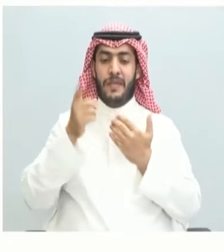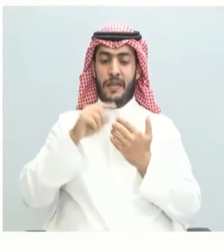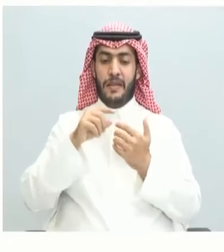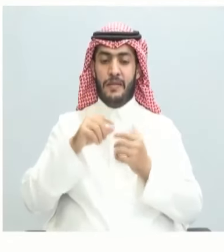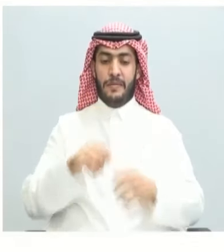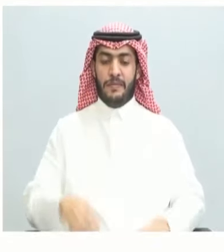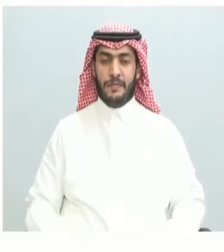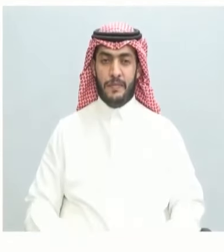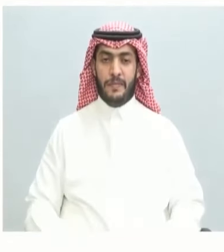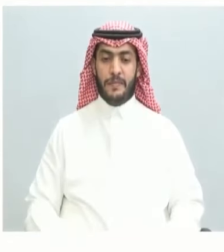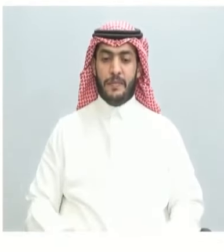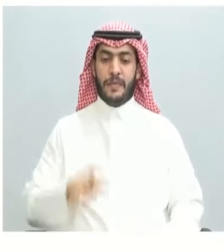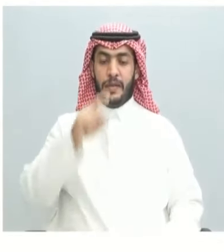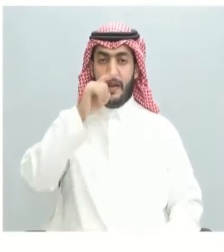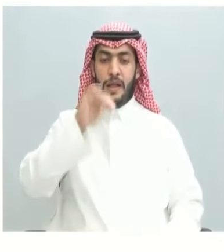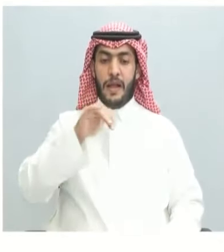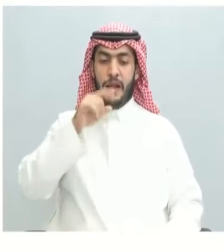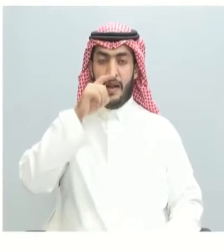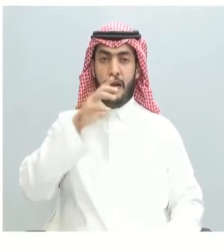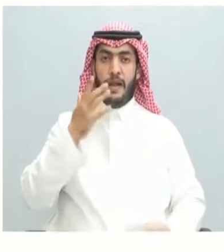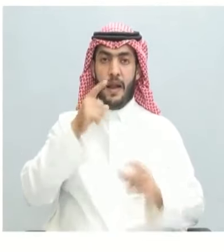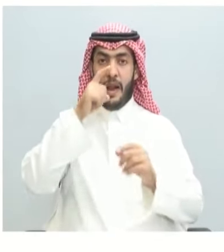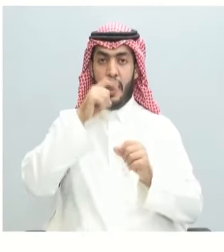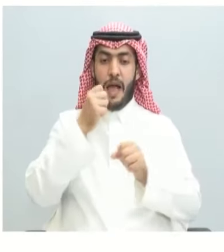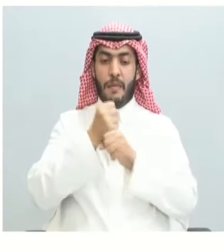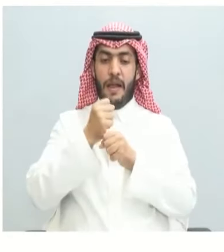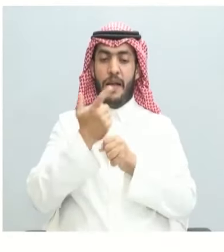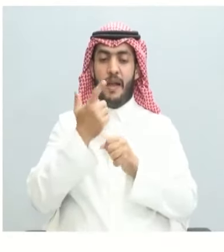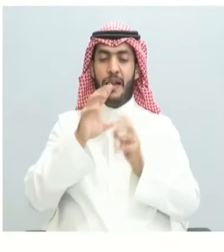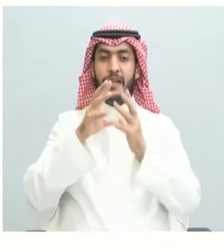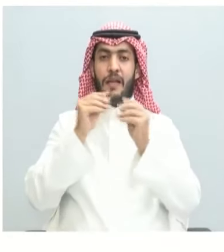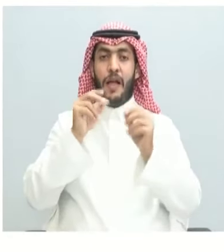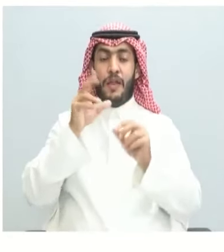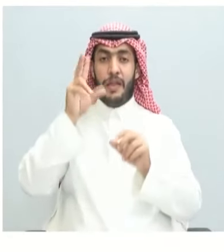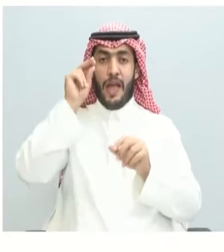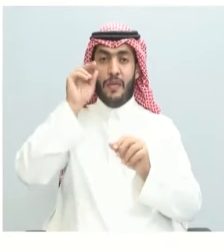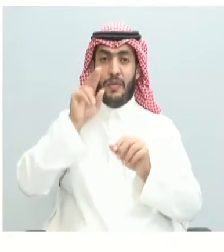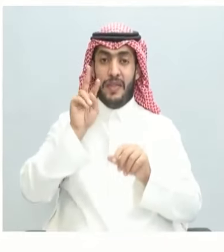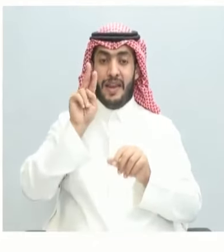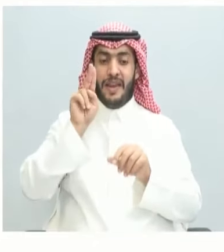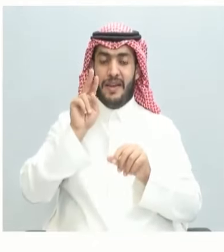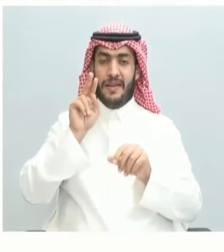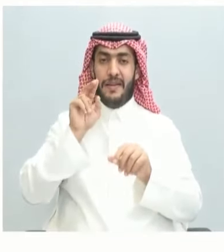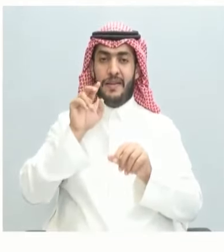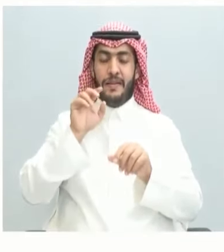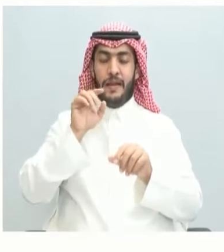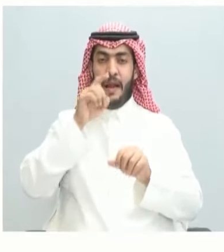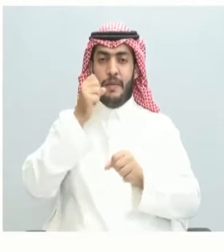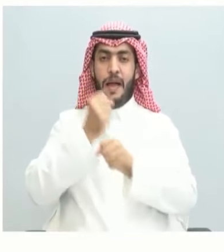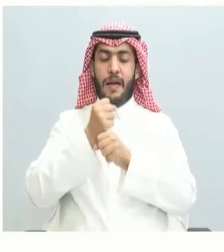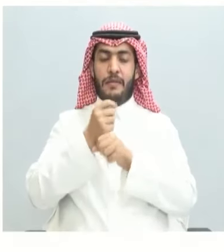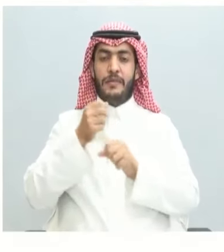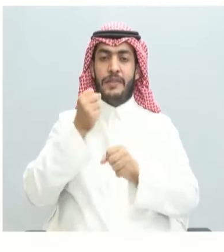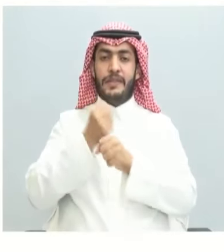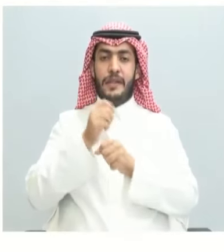الحائط اذا احتاج احيانا حتى او ماذا افعل حتى لا تختفي القطه اثنان ساقوم بعمل او